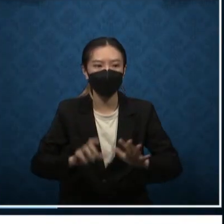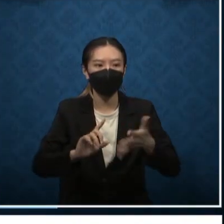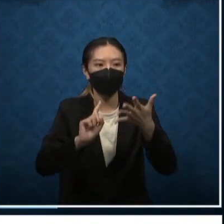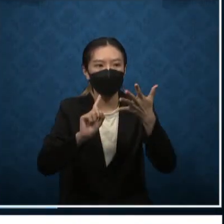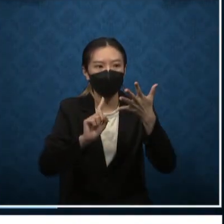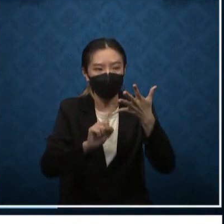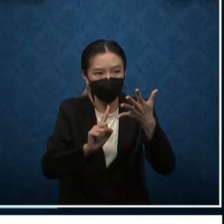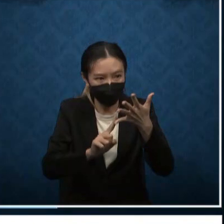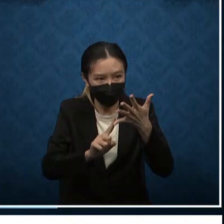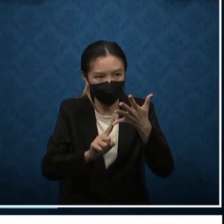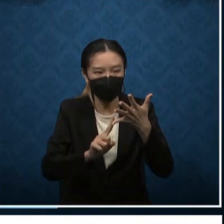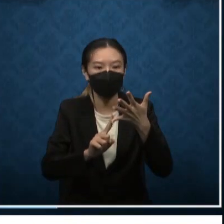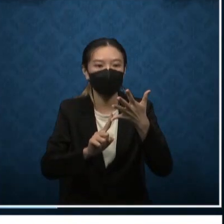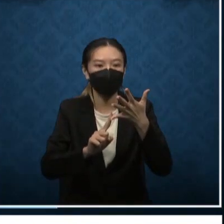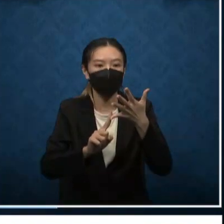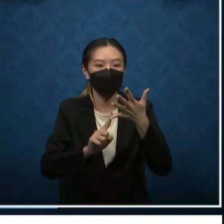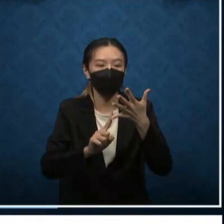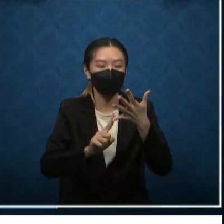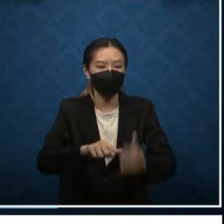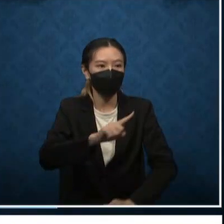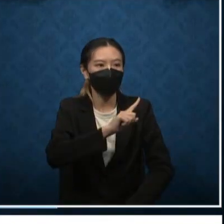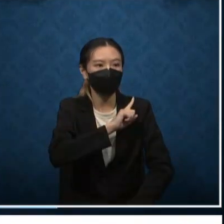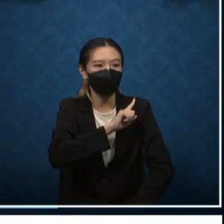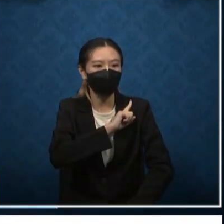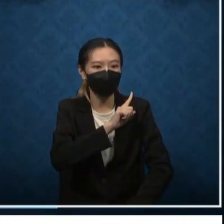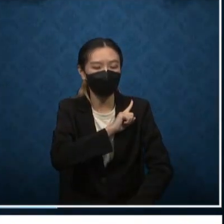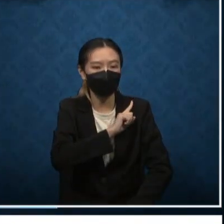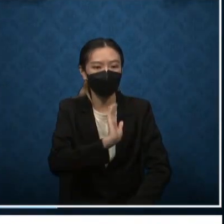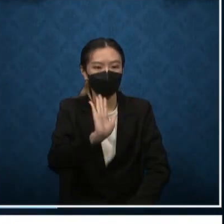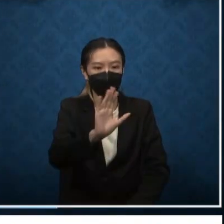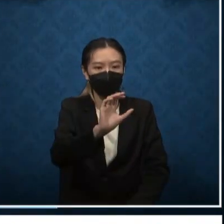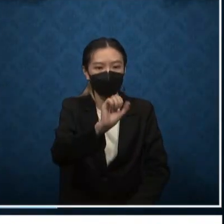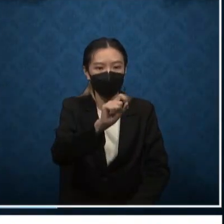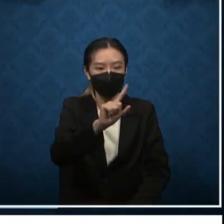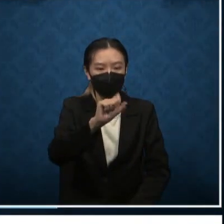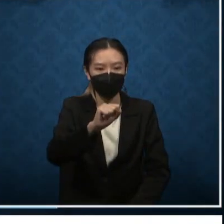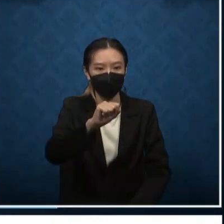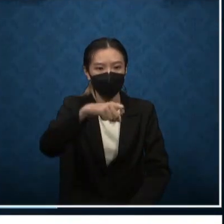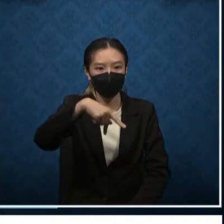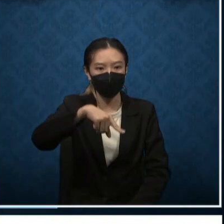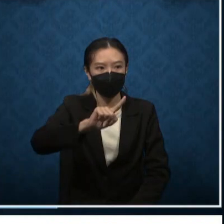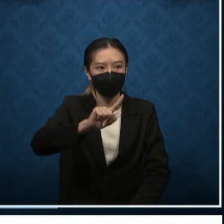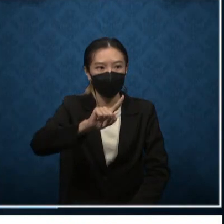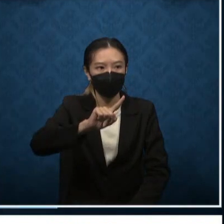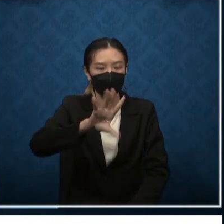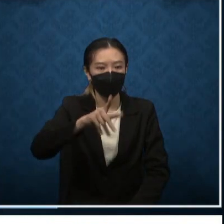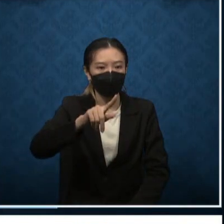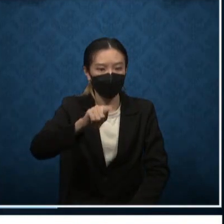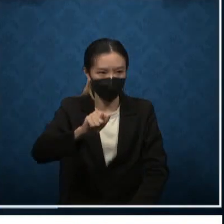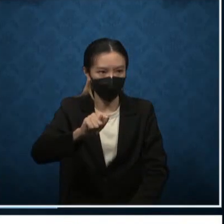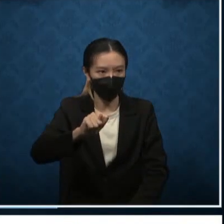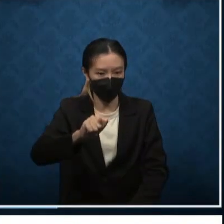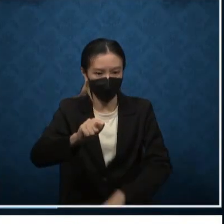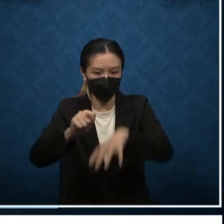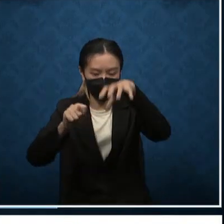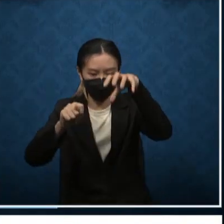ับด้านการกับเครื่อนพระกิจ ของสอบาชต่อจากการศึษาพบวากรกษา มีหนวยงานในรับจัหวดหนวยง